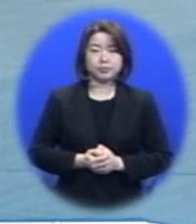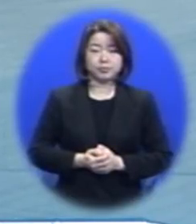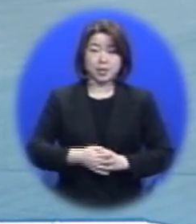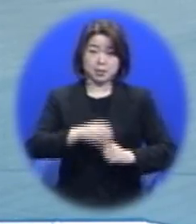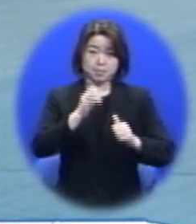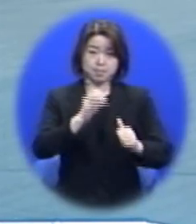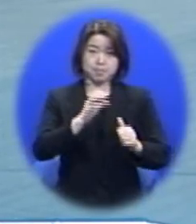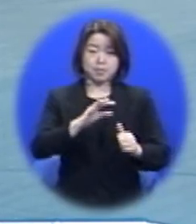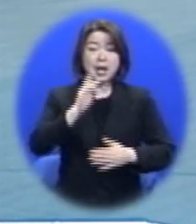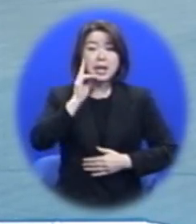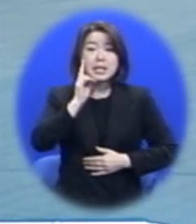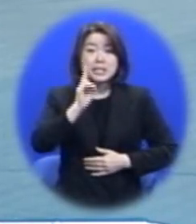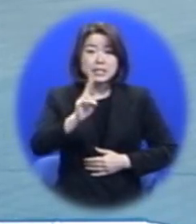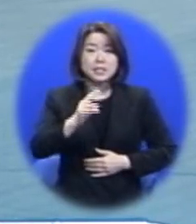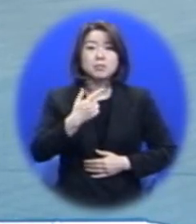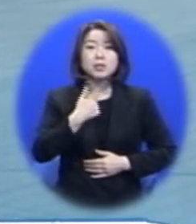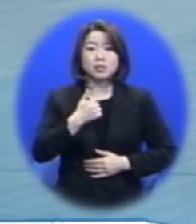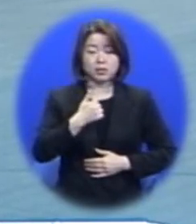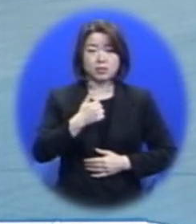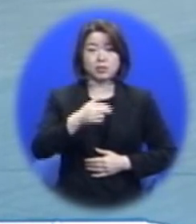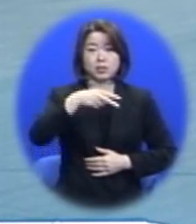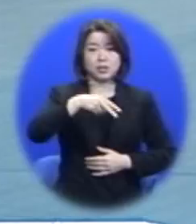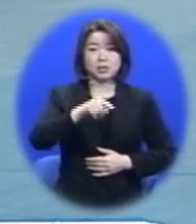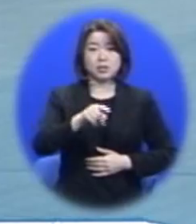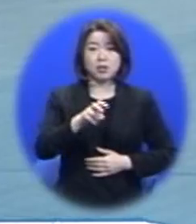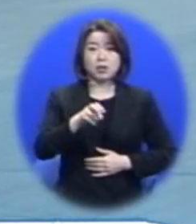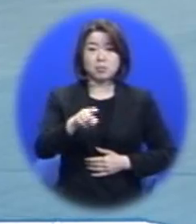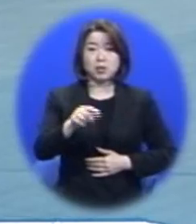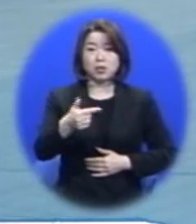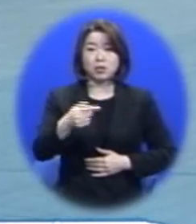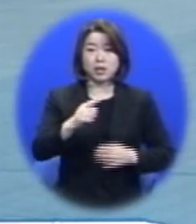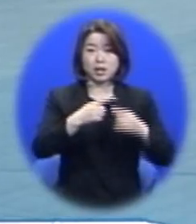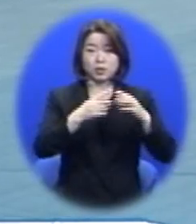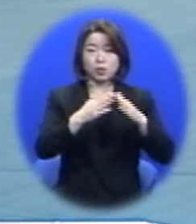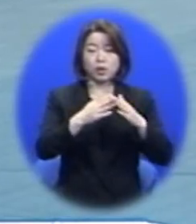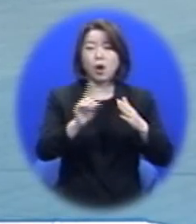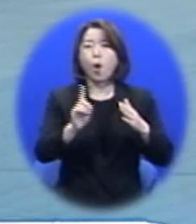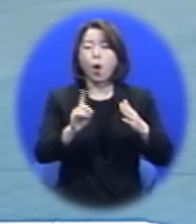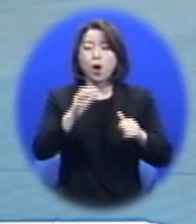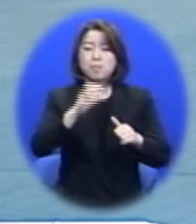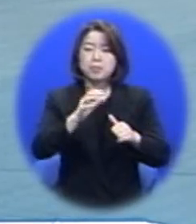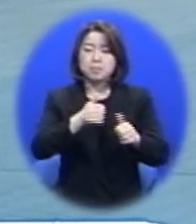핍박이 극심했던 서머나 교회, 어떻게 그 핍박을 이길 수 있었을까요?